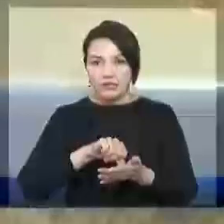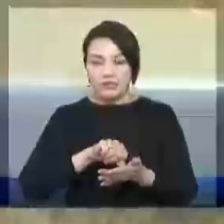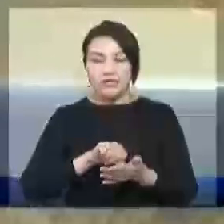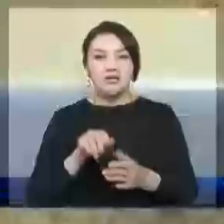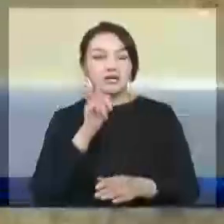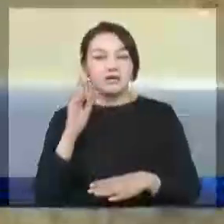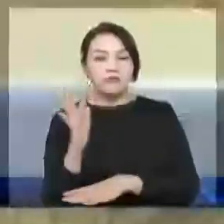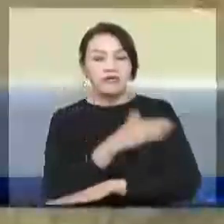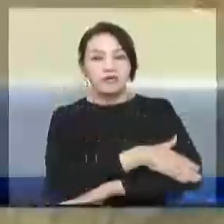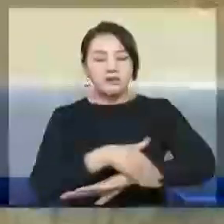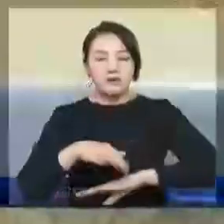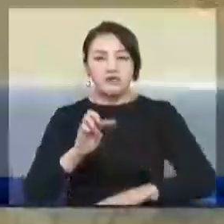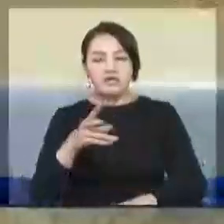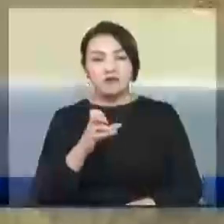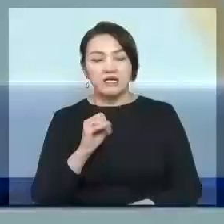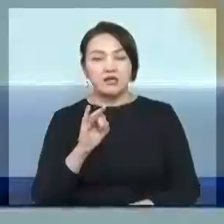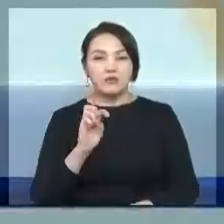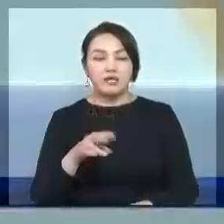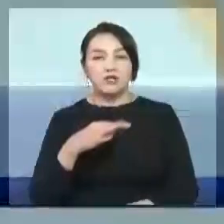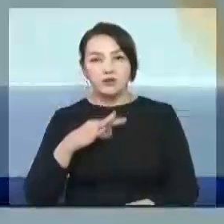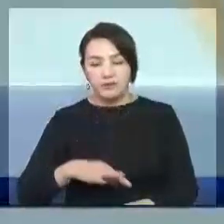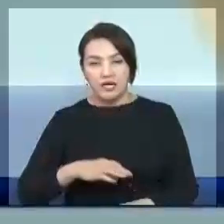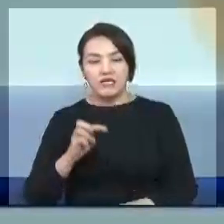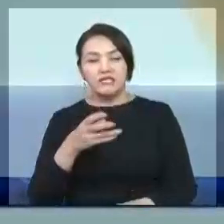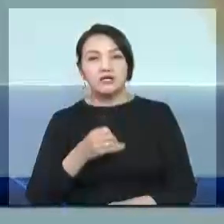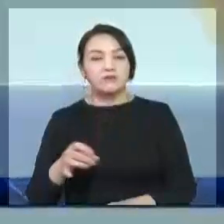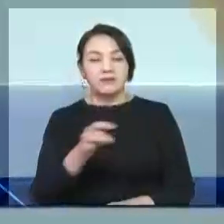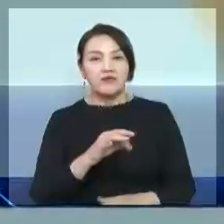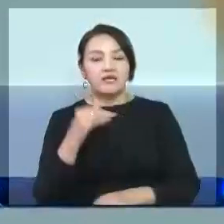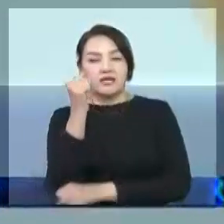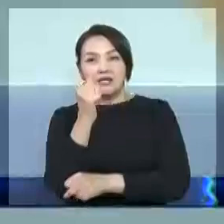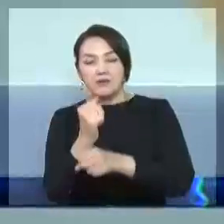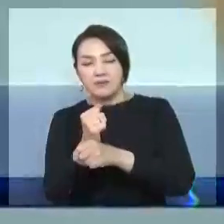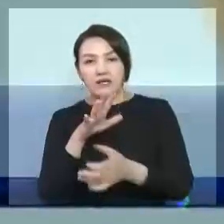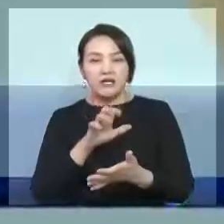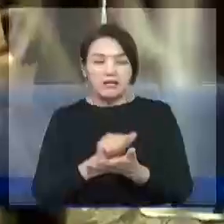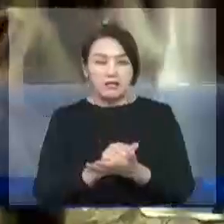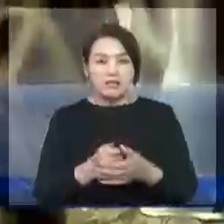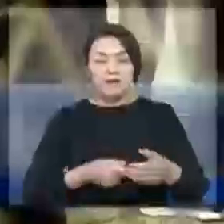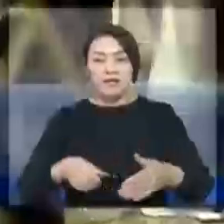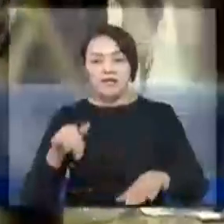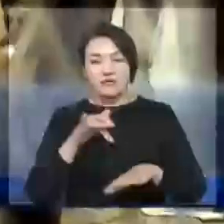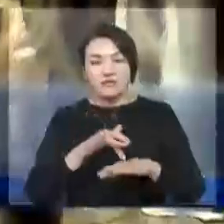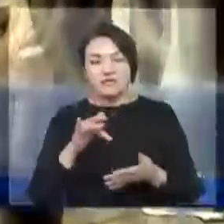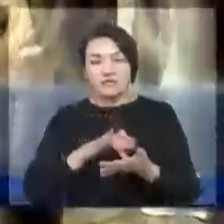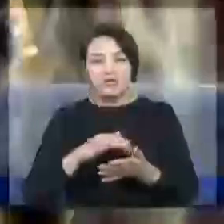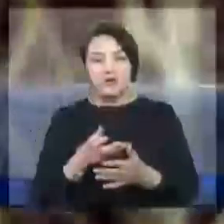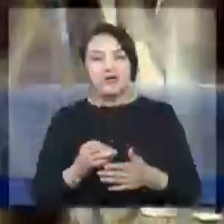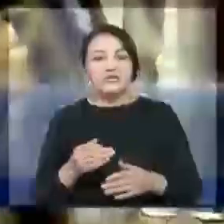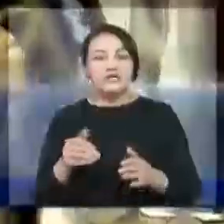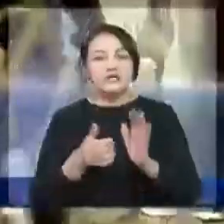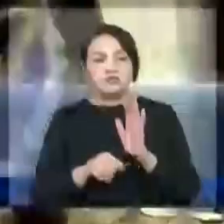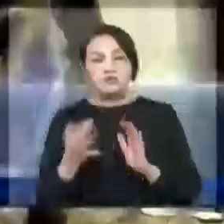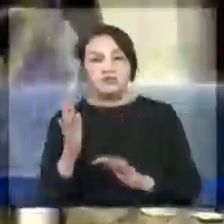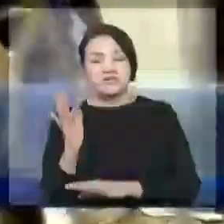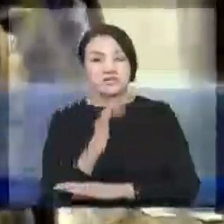имени Мустафы Шукаева, Халялдус Магамбетула, микрорайоне Алтын Орда занимаются сотрудники областных управлений и городских отделов. Там посадили 650